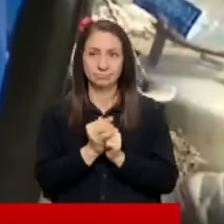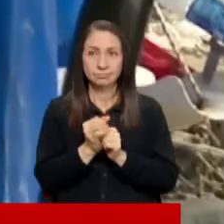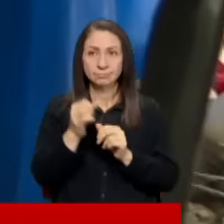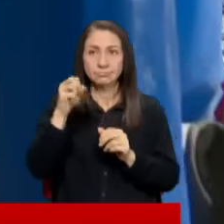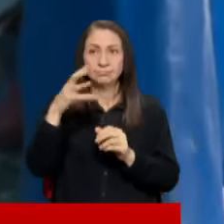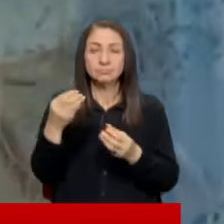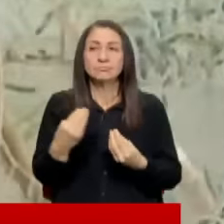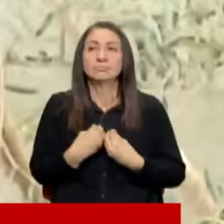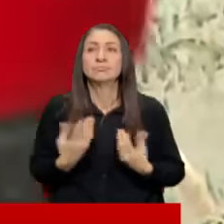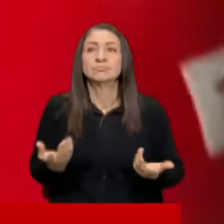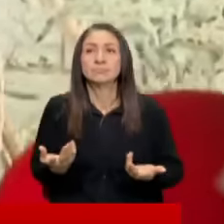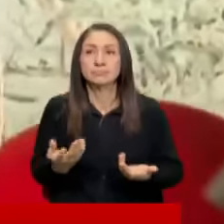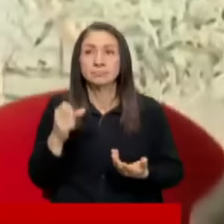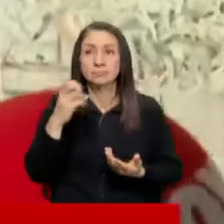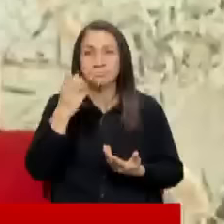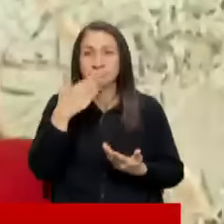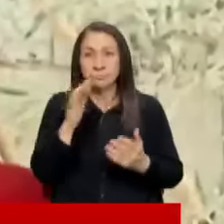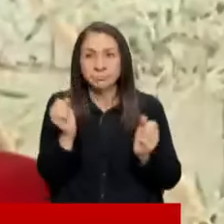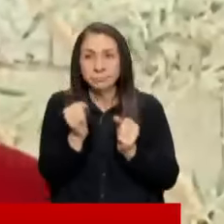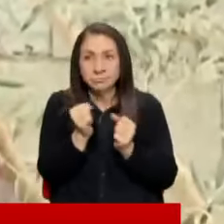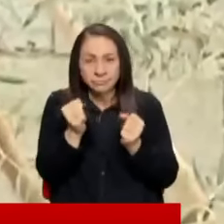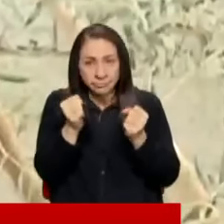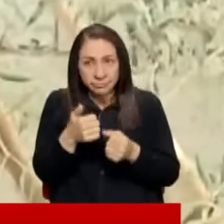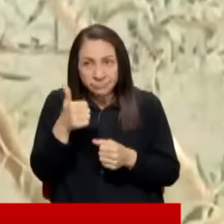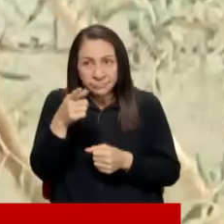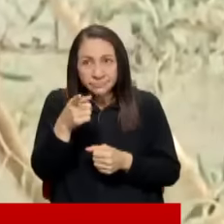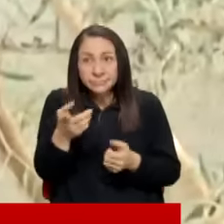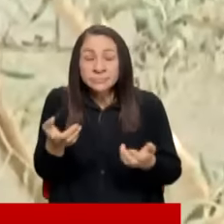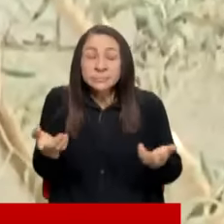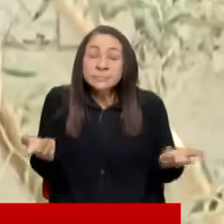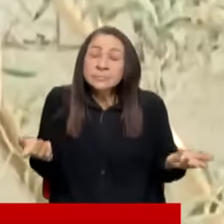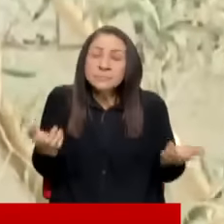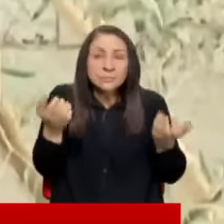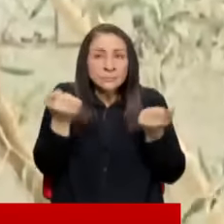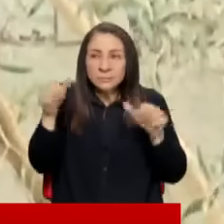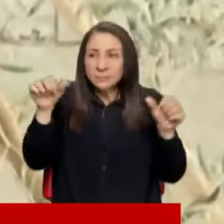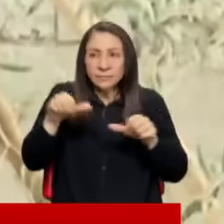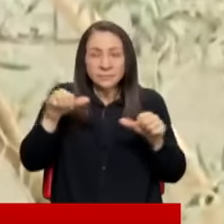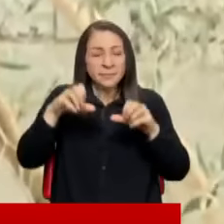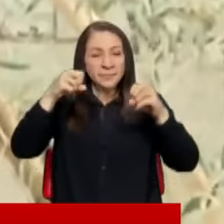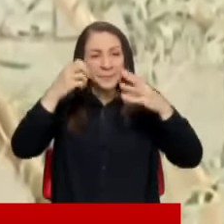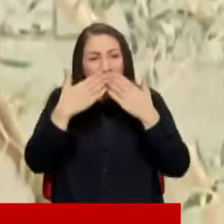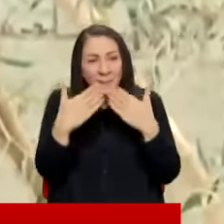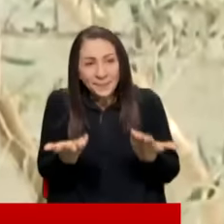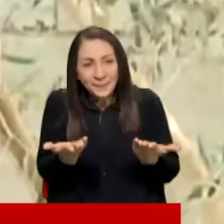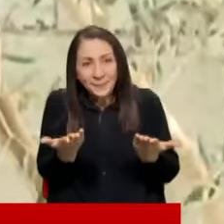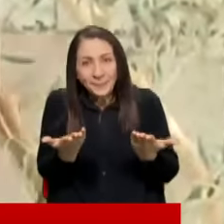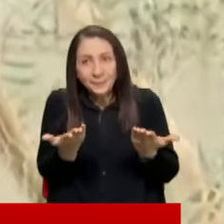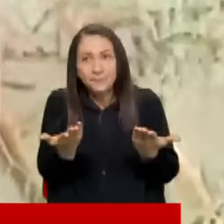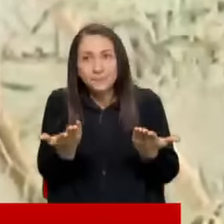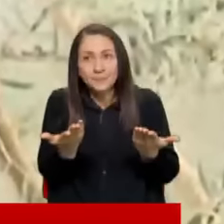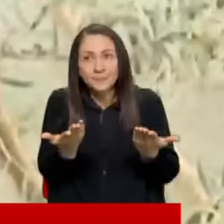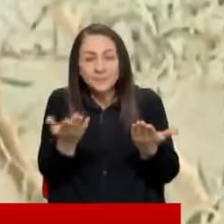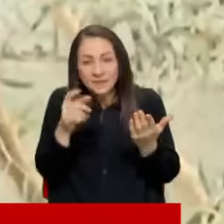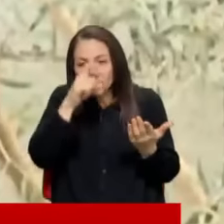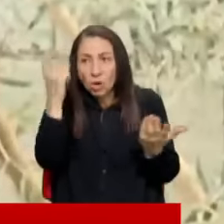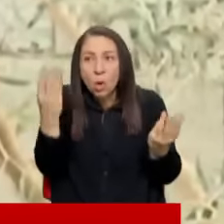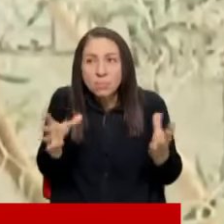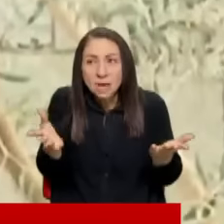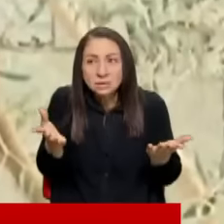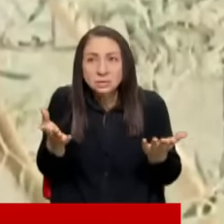Elektrik vermiyorlar. Elektrik olmadan kışın durulur mu konteynerde? İşte durulmaz. Işık da olmadan durulmaz.